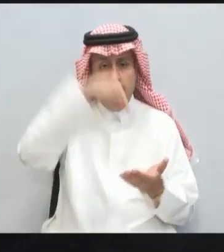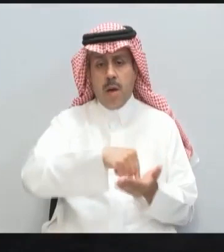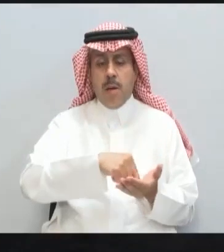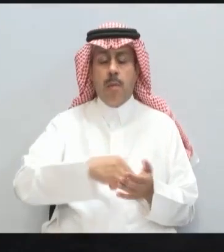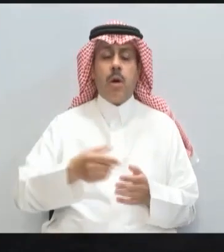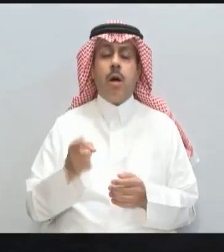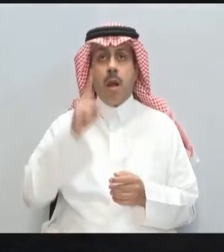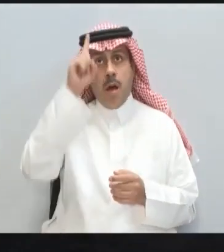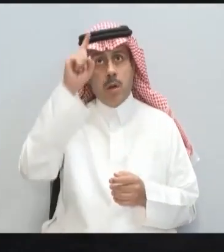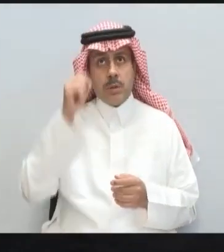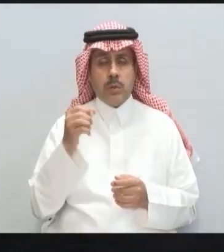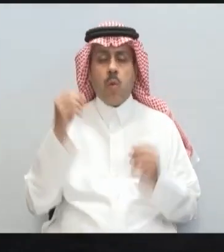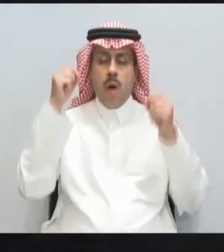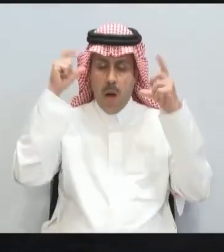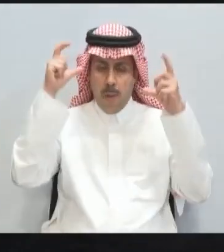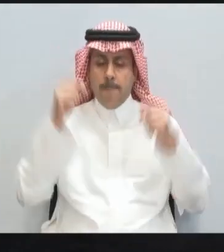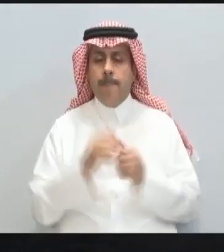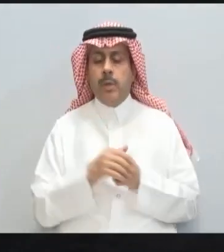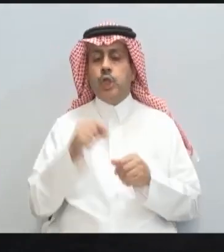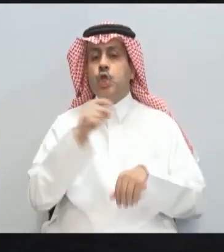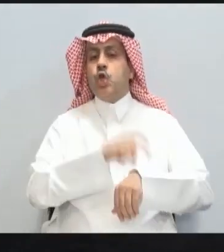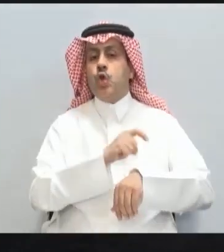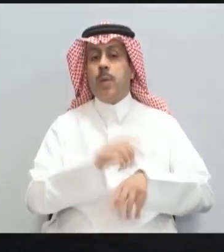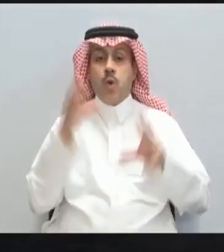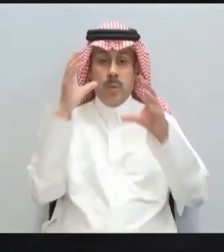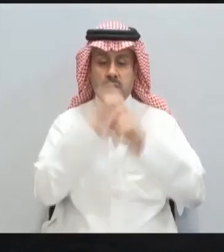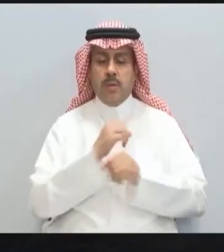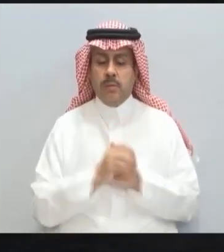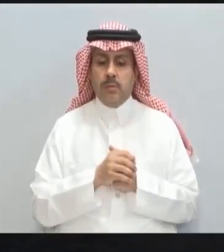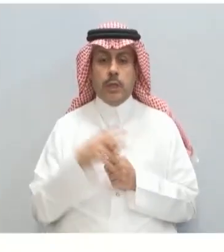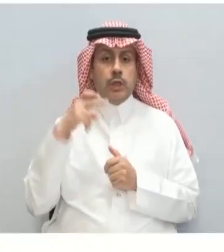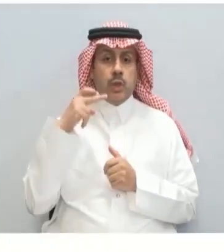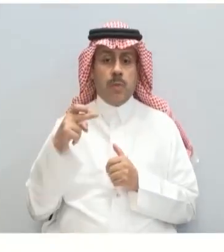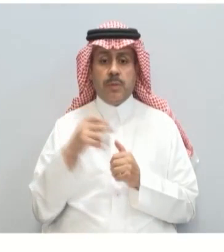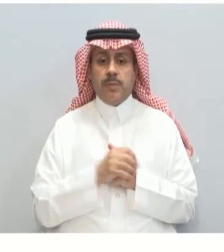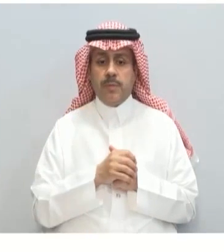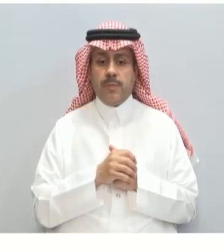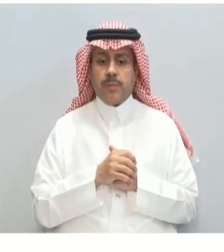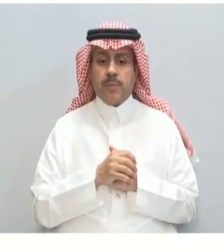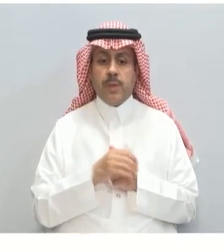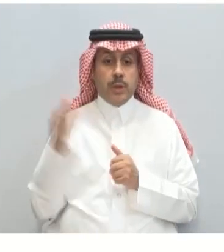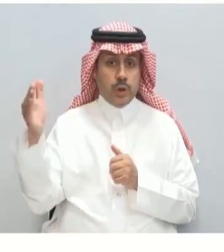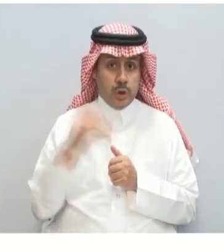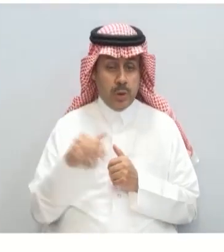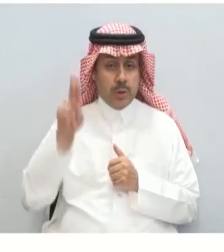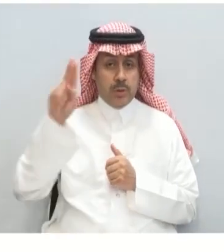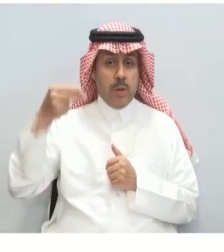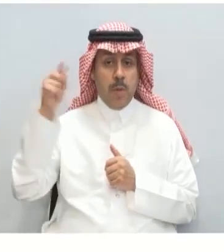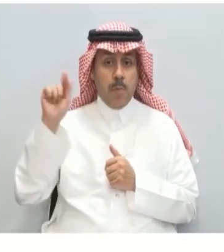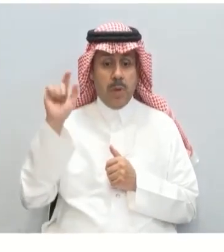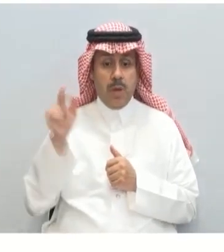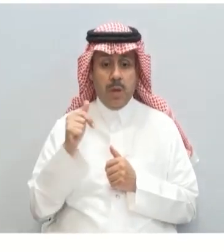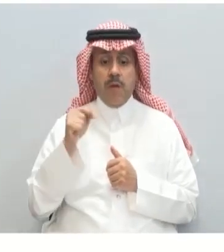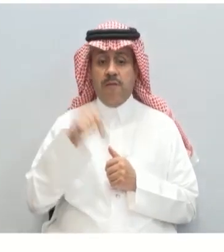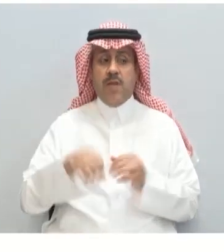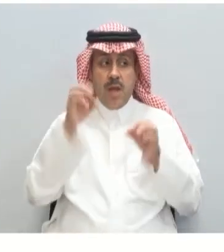بعد والله تعالى اعلم بموعد قيام الساعه الجواب كما لا يخفى جاء التعبير في